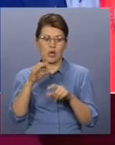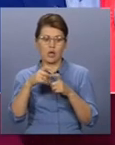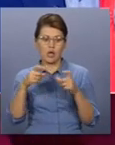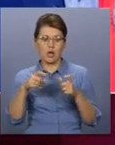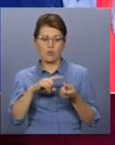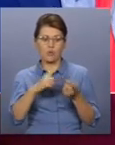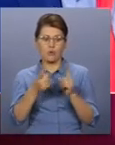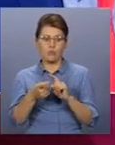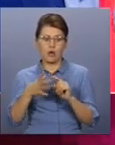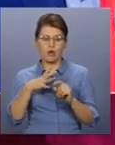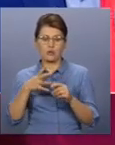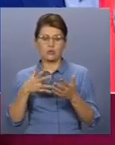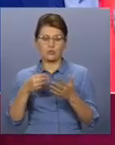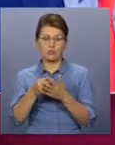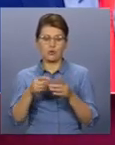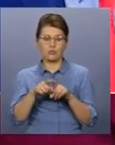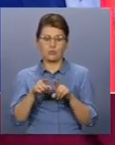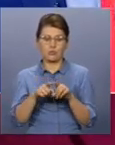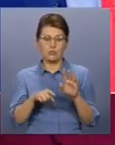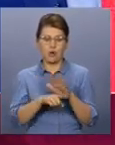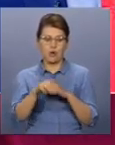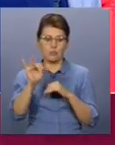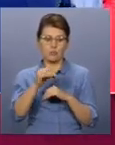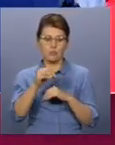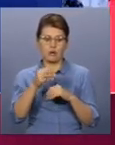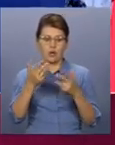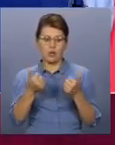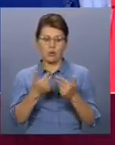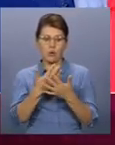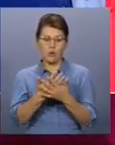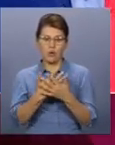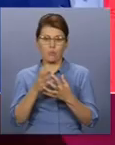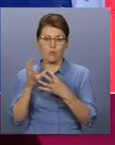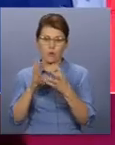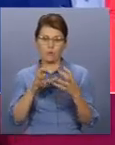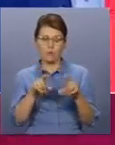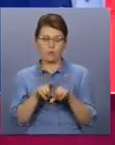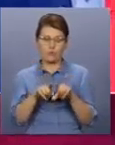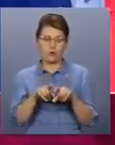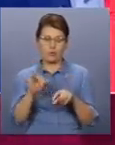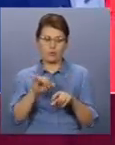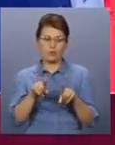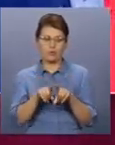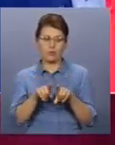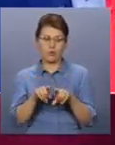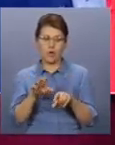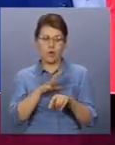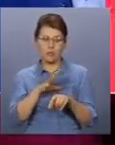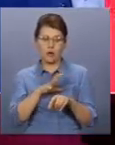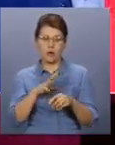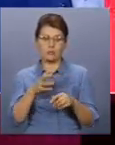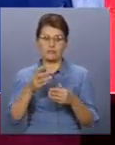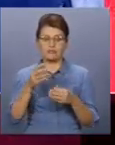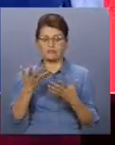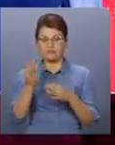ауысып, төлемді транзакция бойынша жасайтын болған. Бұл әрине қоғамдық көлік жүргізушілерінің қалтасын қаққан көрінеді. Өйткені бұған